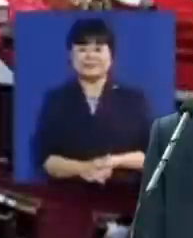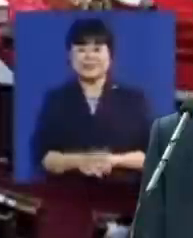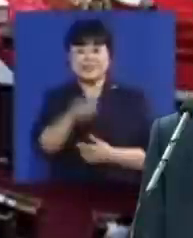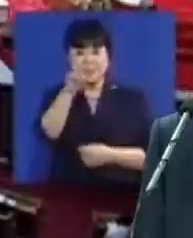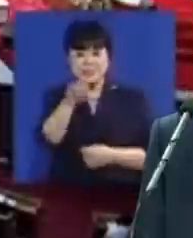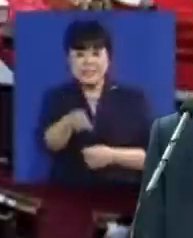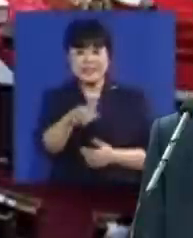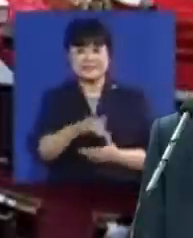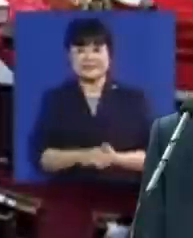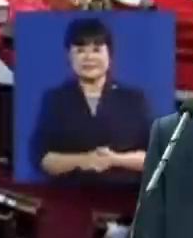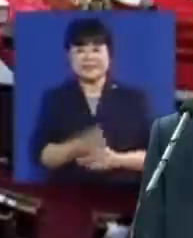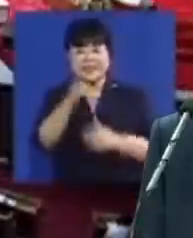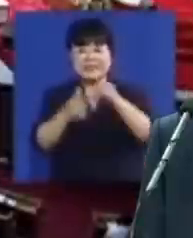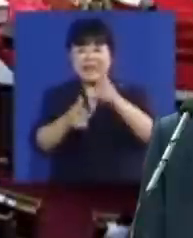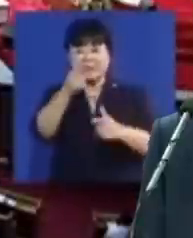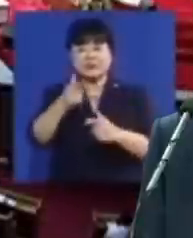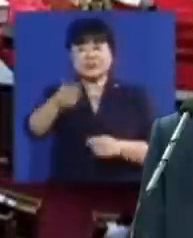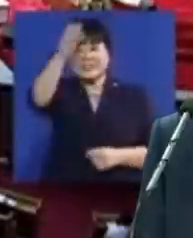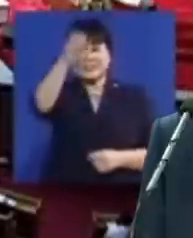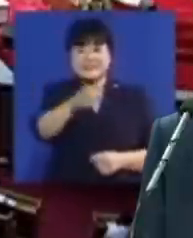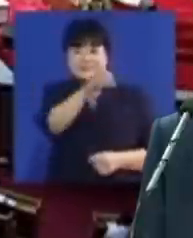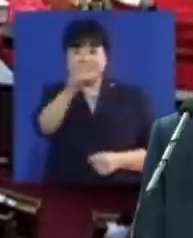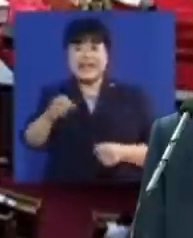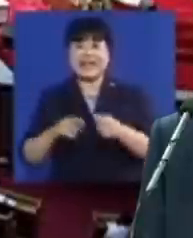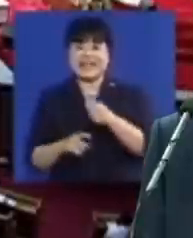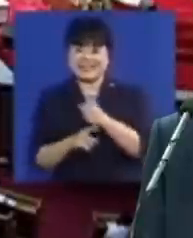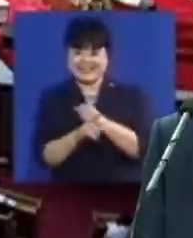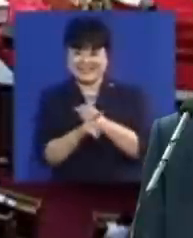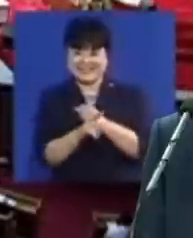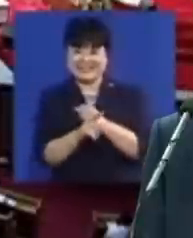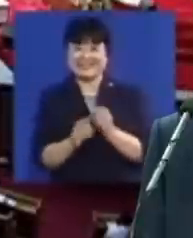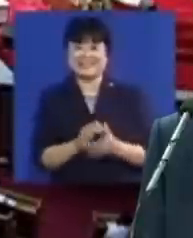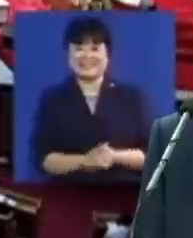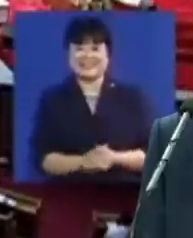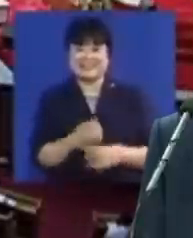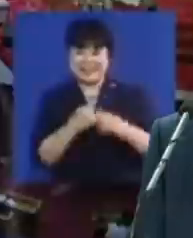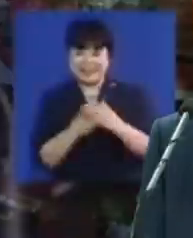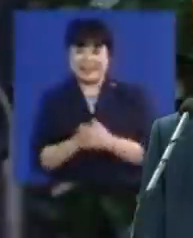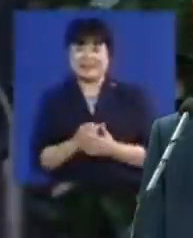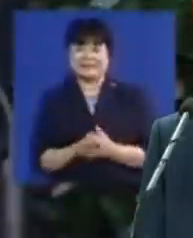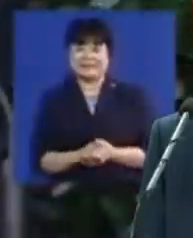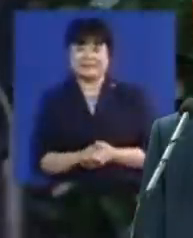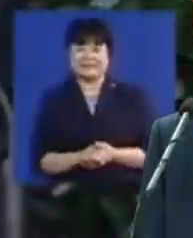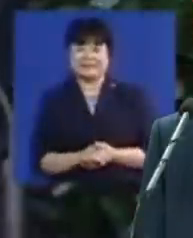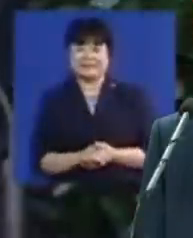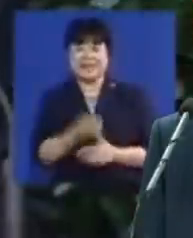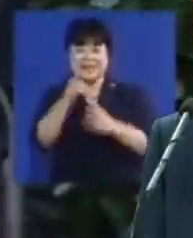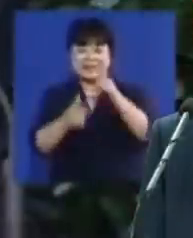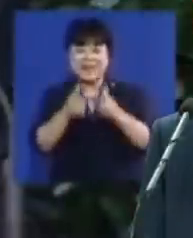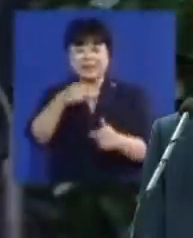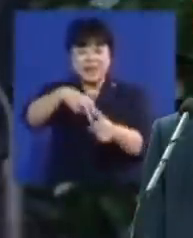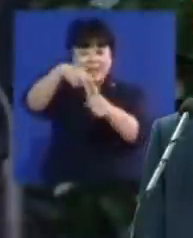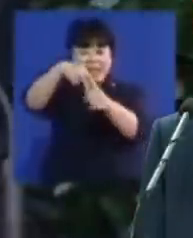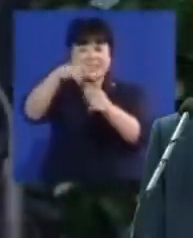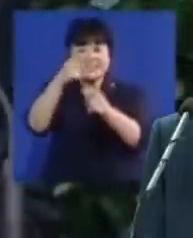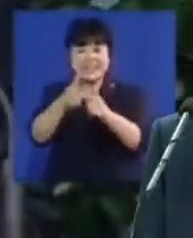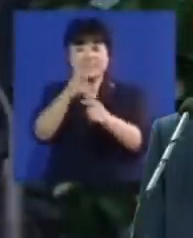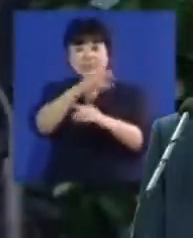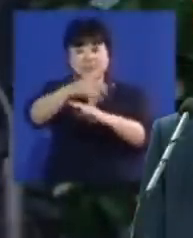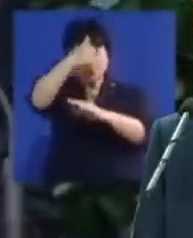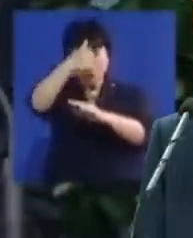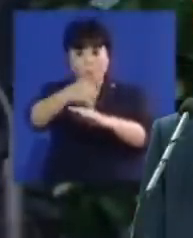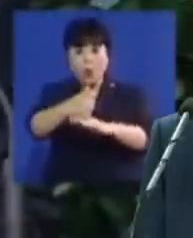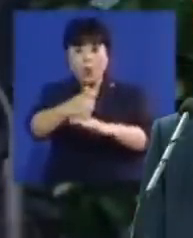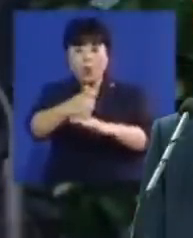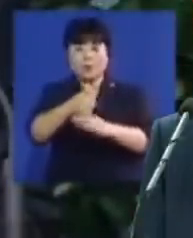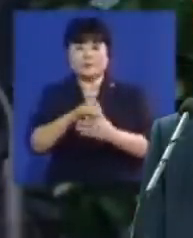여기에 나무는 바로 십자가를 상징하는 것입니다. 그러므로 나무에 달린 예수 그리스도는